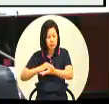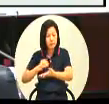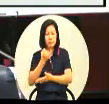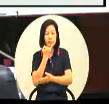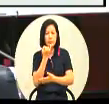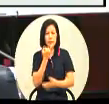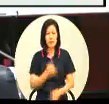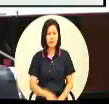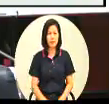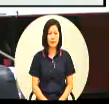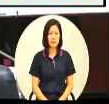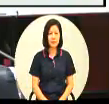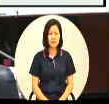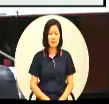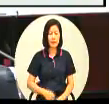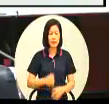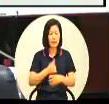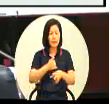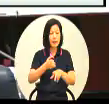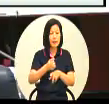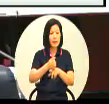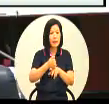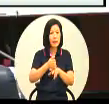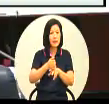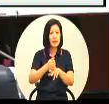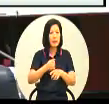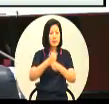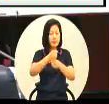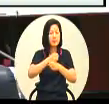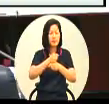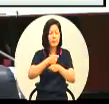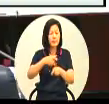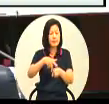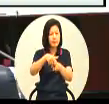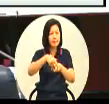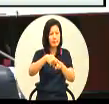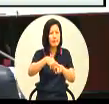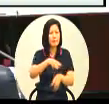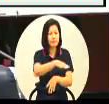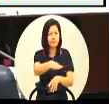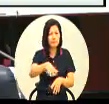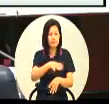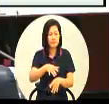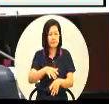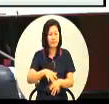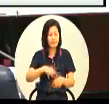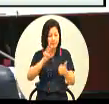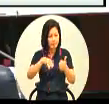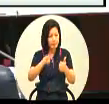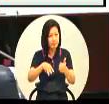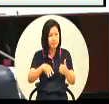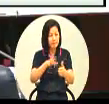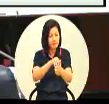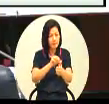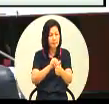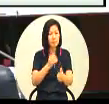场，有一挂大人阁带囡仔去那个地方做骑马术的一些的学